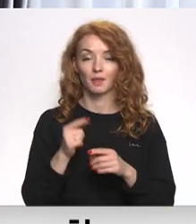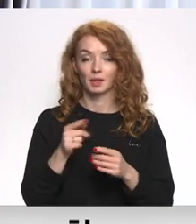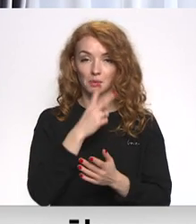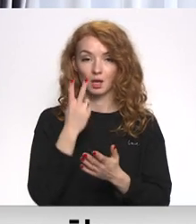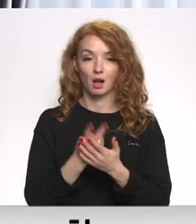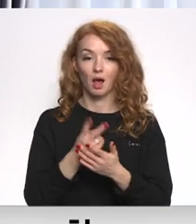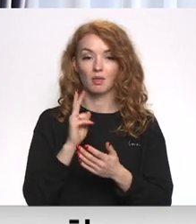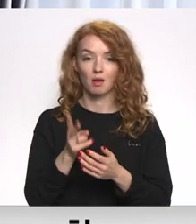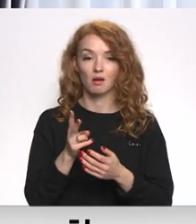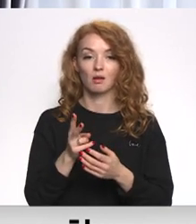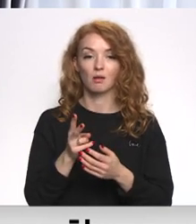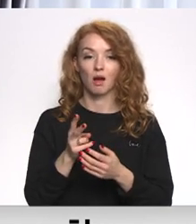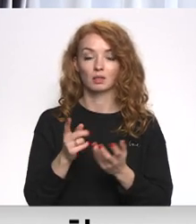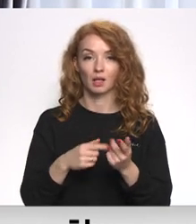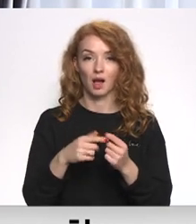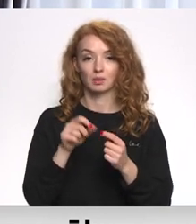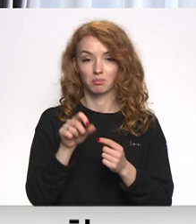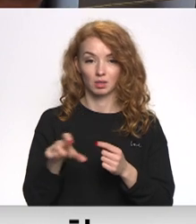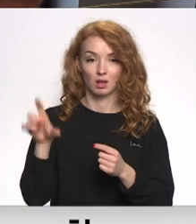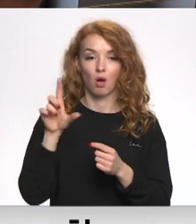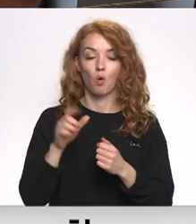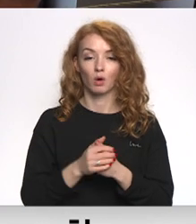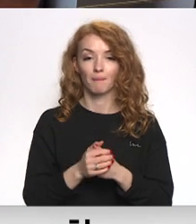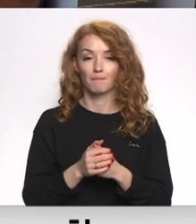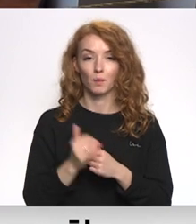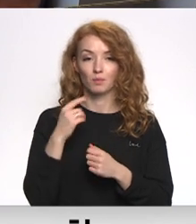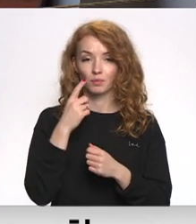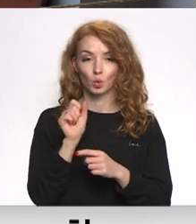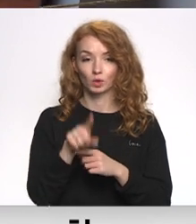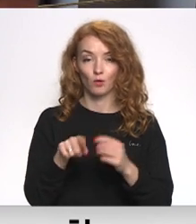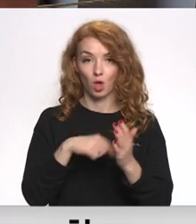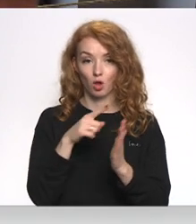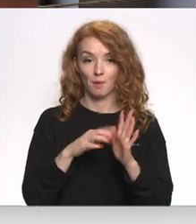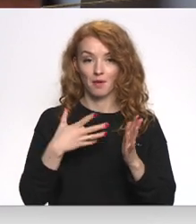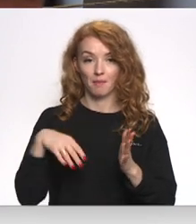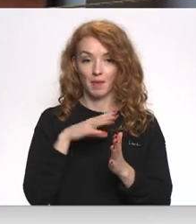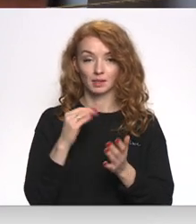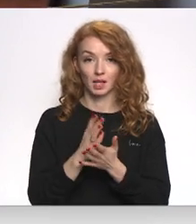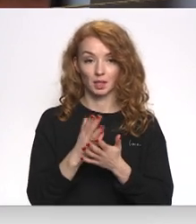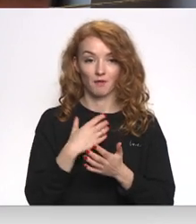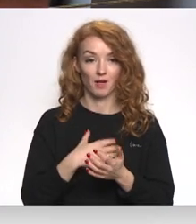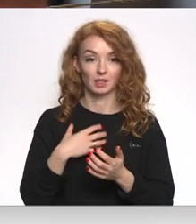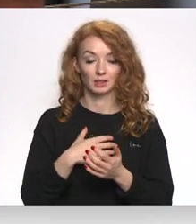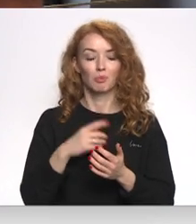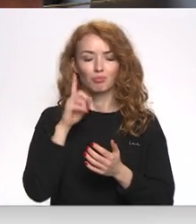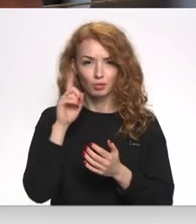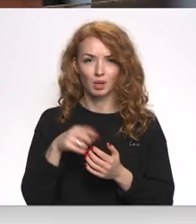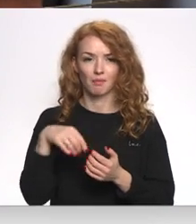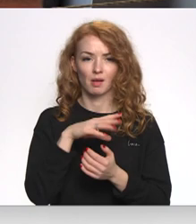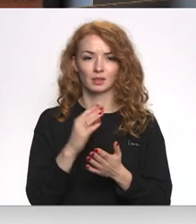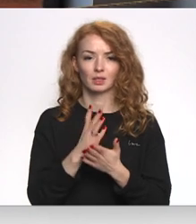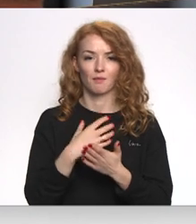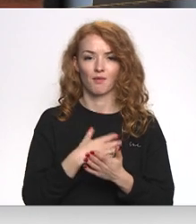pierāda, ka biedru skaits var augt un paukt. Uzdev savu jautājumu, vai mēs vispār esam vajadzīgi. Bet, protams, ka mēs esam